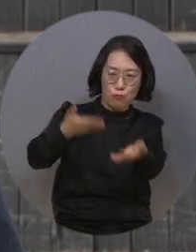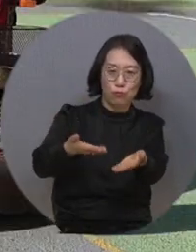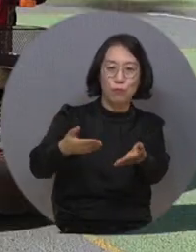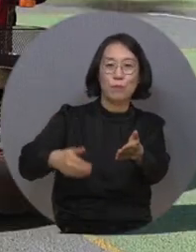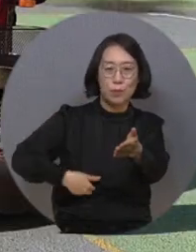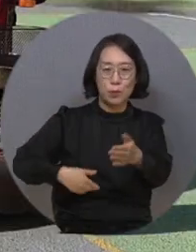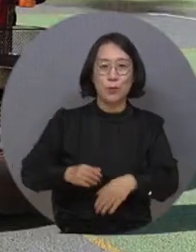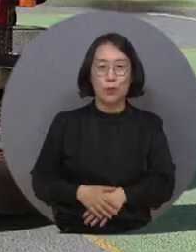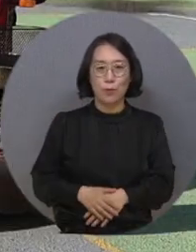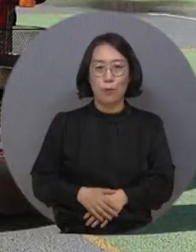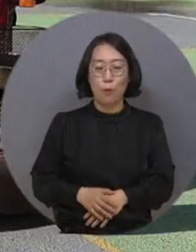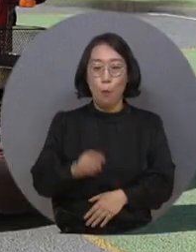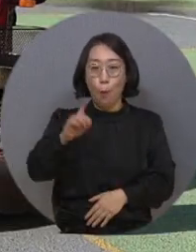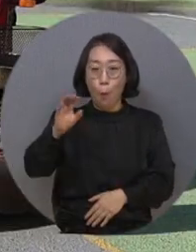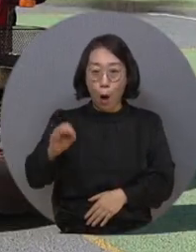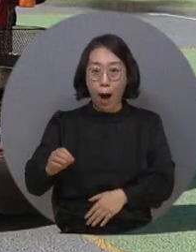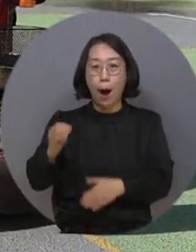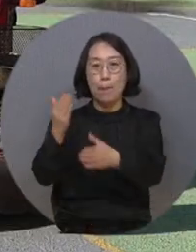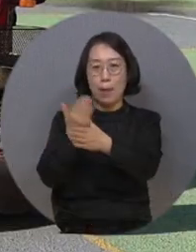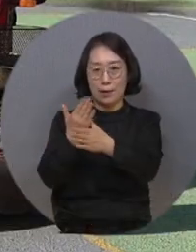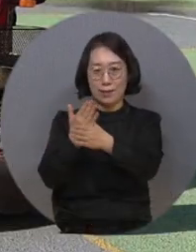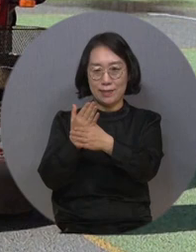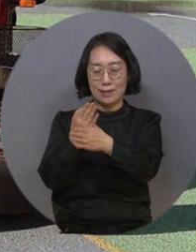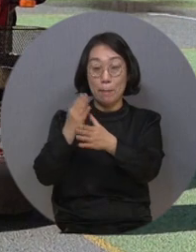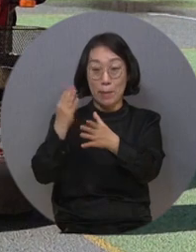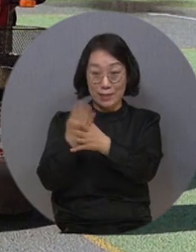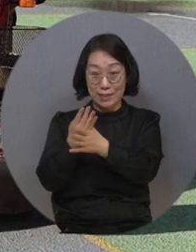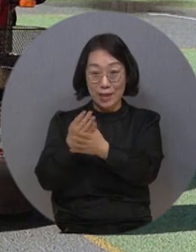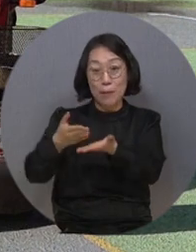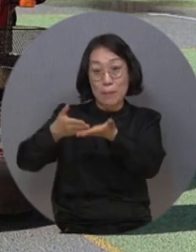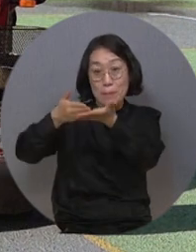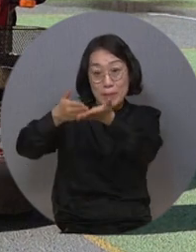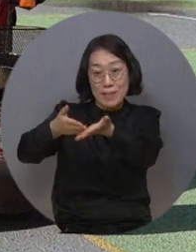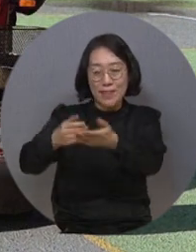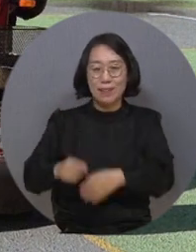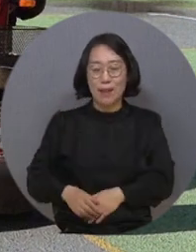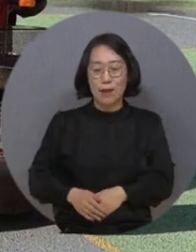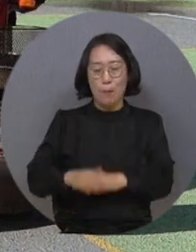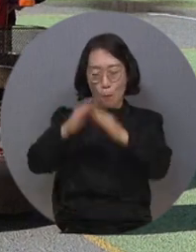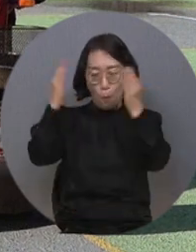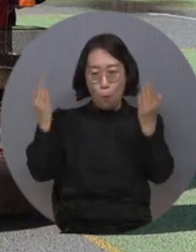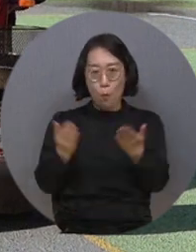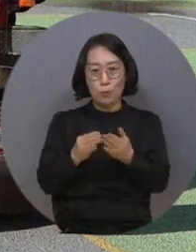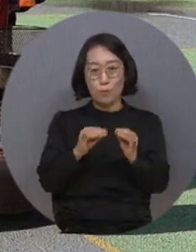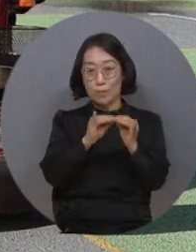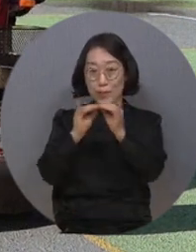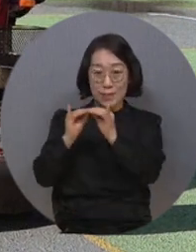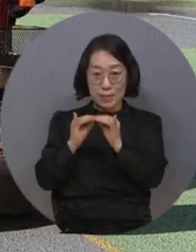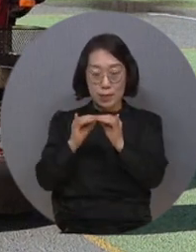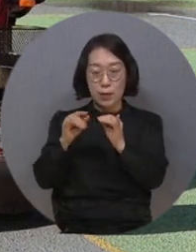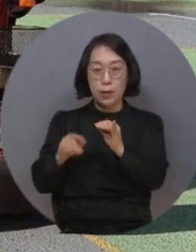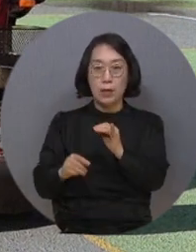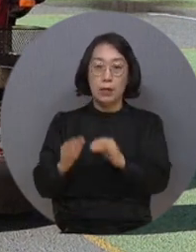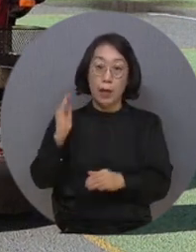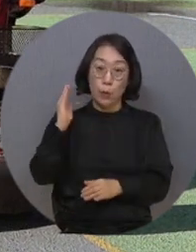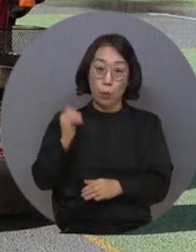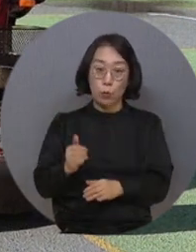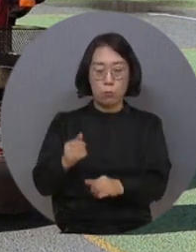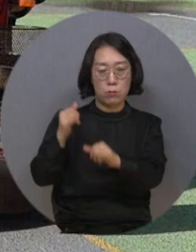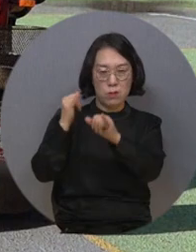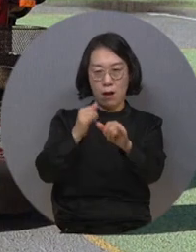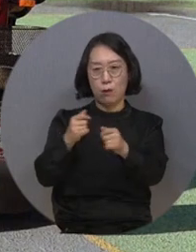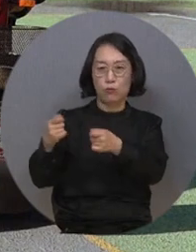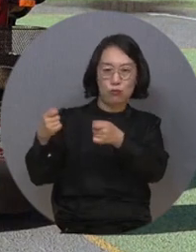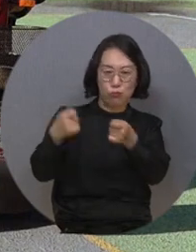우리 황 박사님의 제안입니다. 우리, 네. 회차 탄 세 사람의 황 박사님의 제안이 대통령상을 수여해야